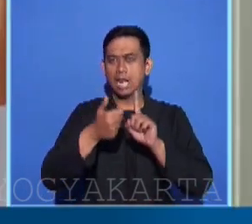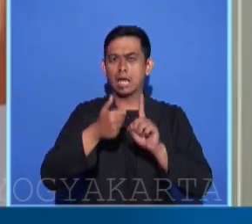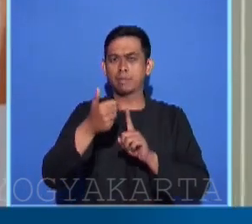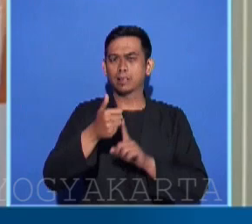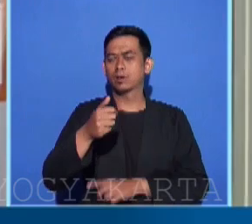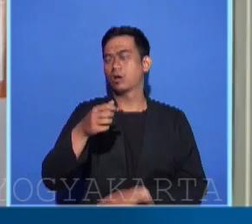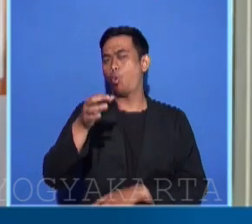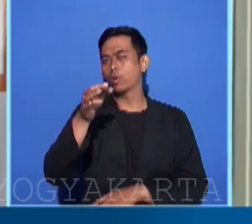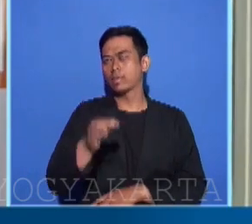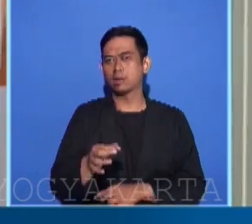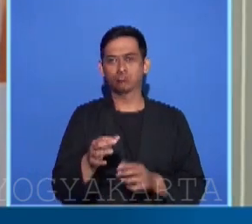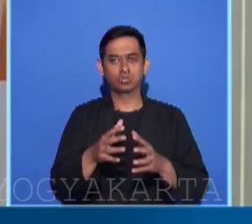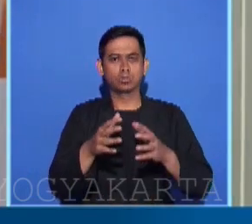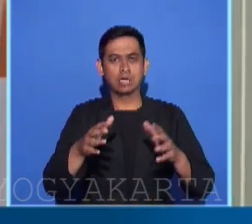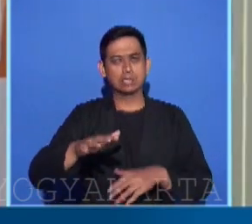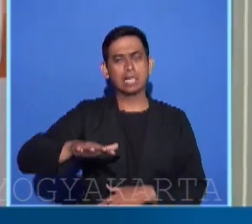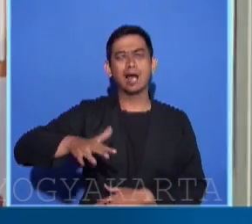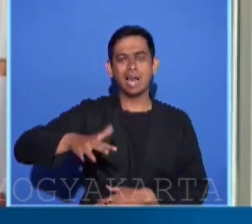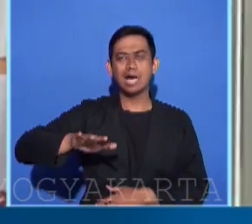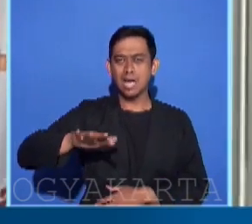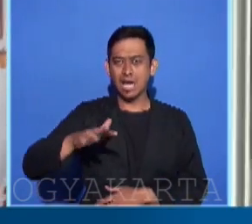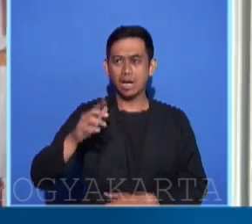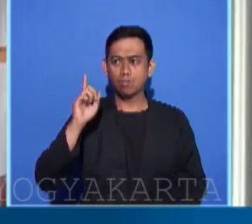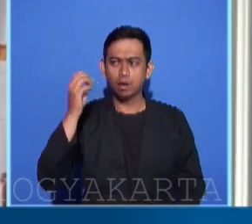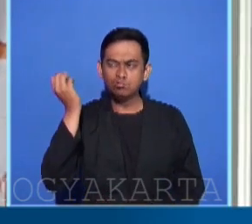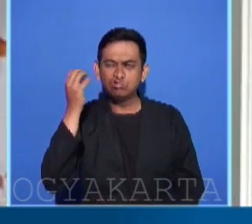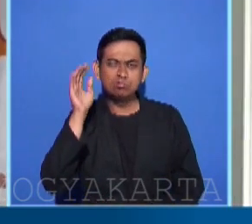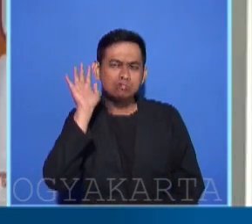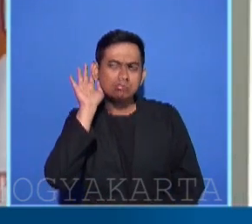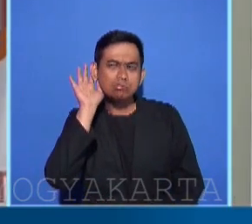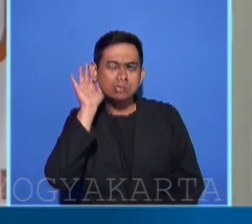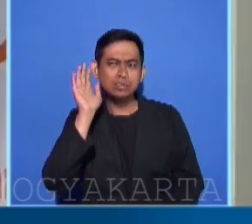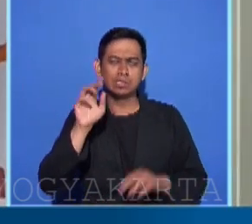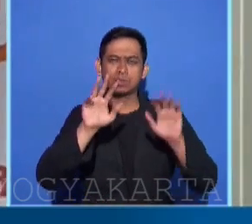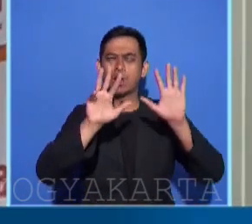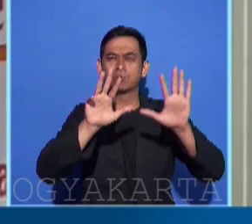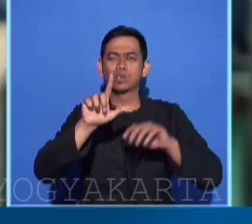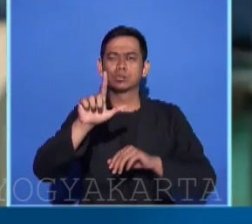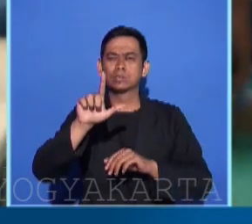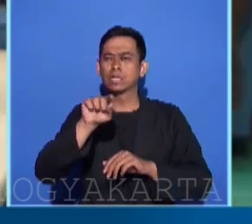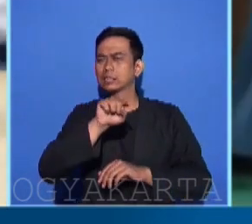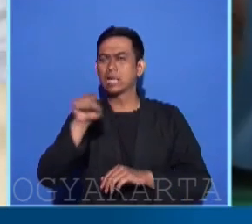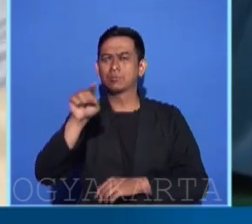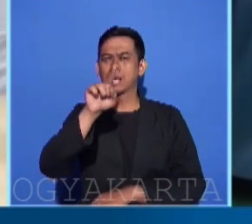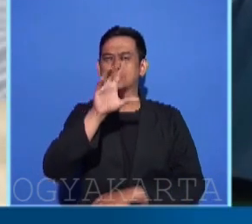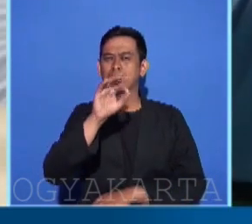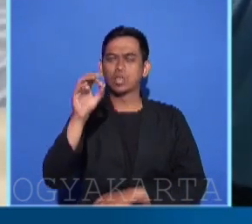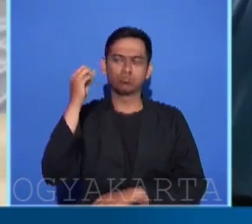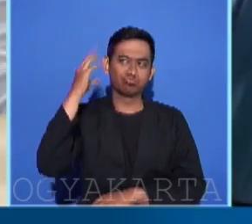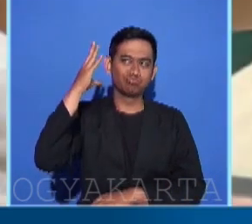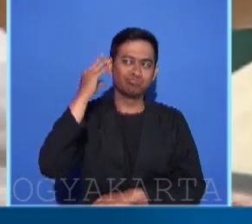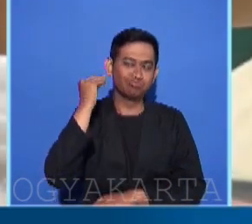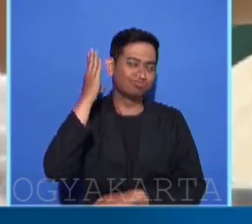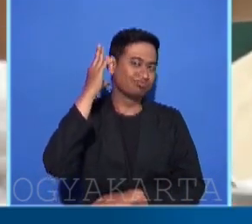anak rata-rata kebisingan di arena permainan dan tempat hiburan anak mencapai 97 hingga 100 desbel padahal batas aman